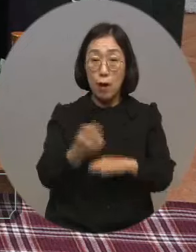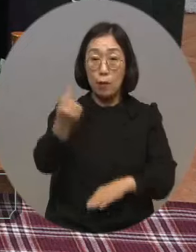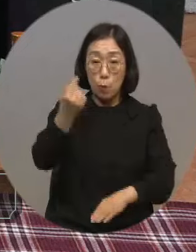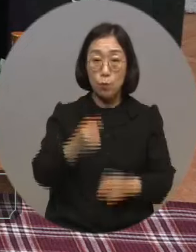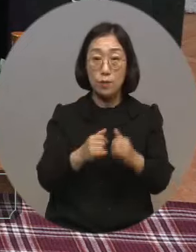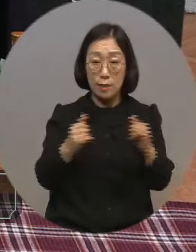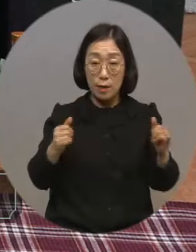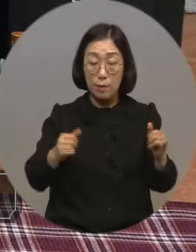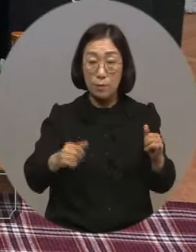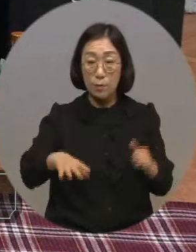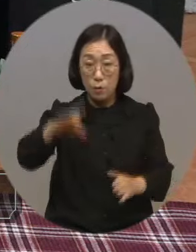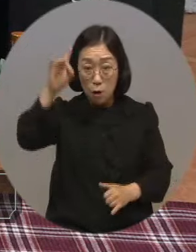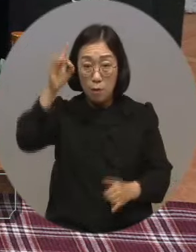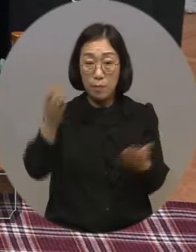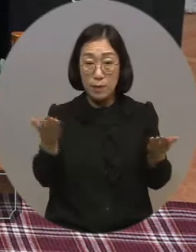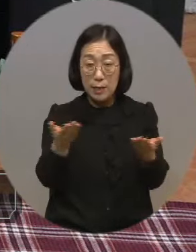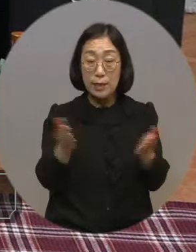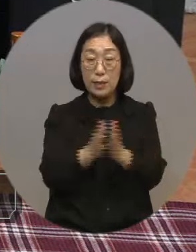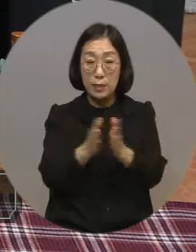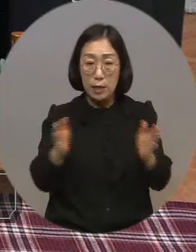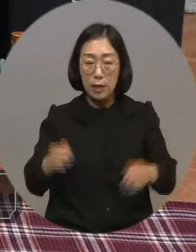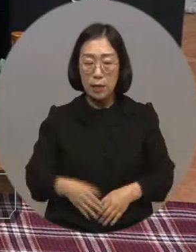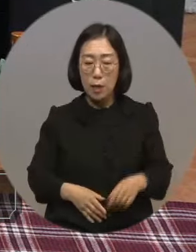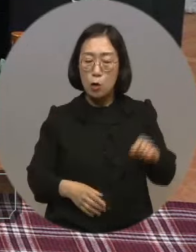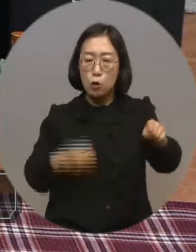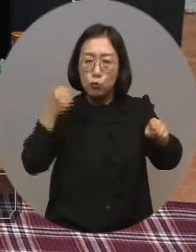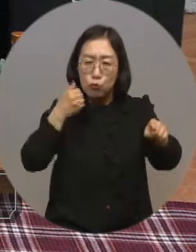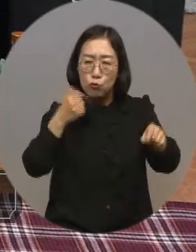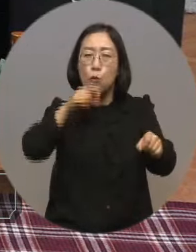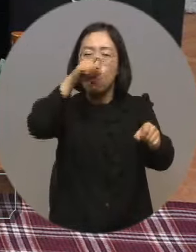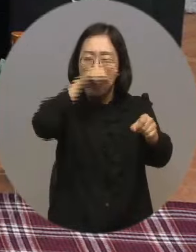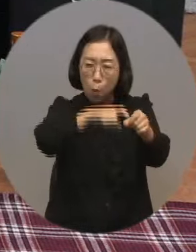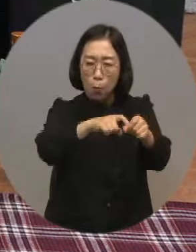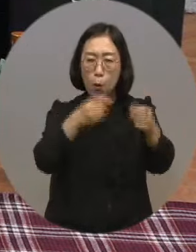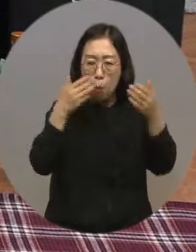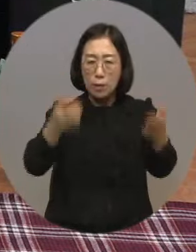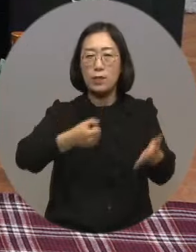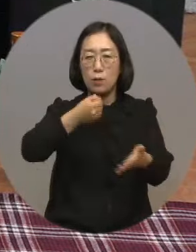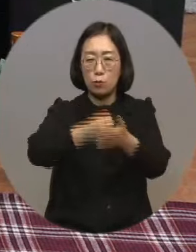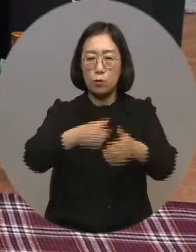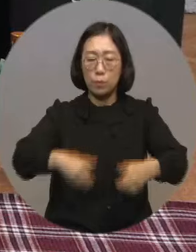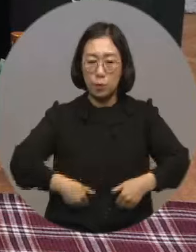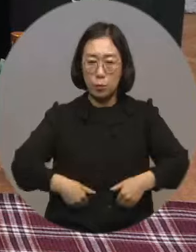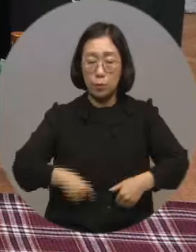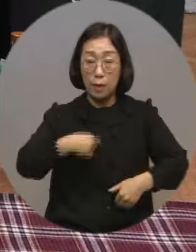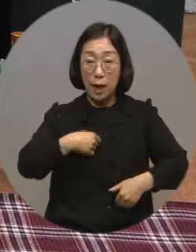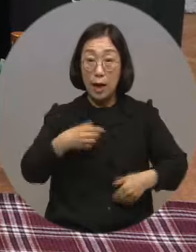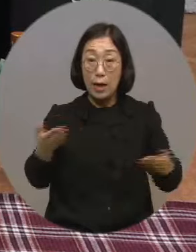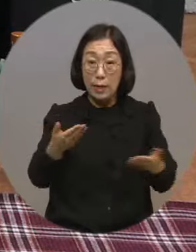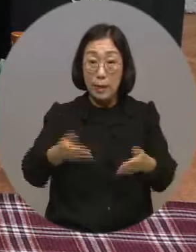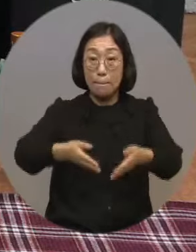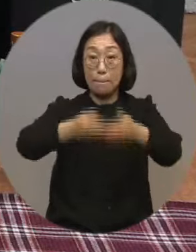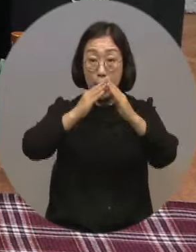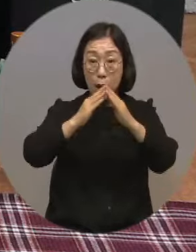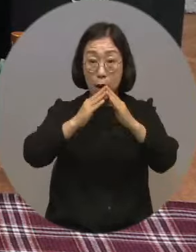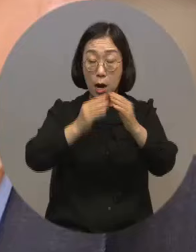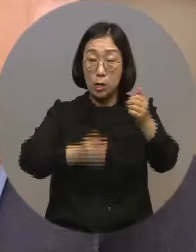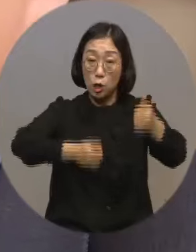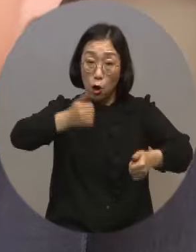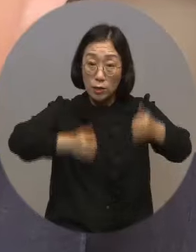뭔가를 한다고 할 때 경쟁 상대를 올바로 정해야 될 것 같아요. 탈북민이 창업을 할 때 경쟁해야 될